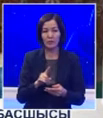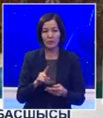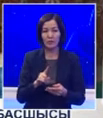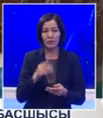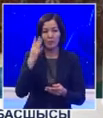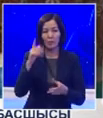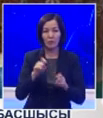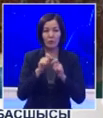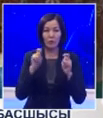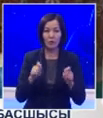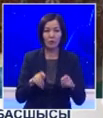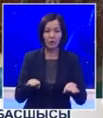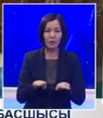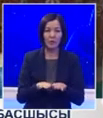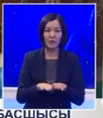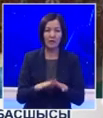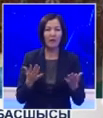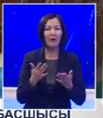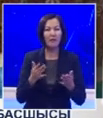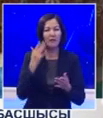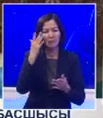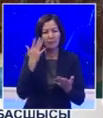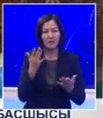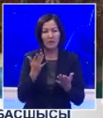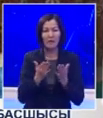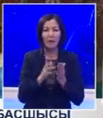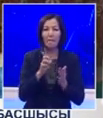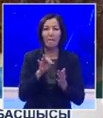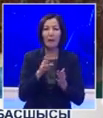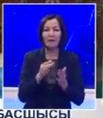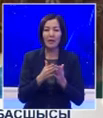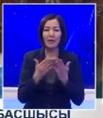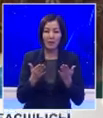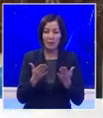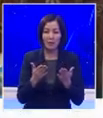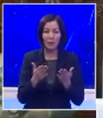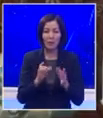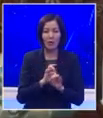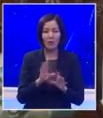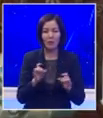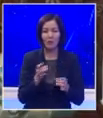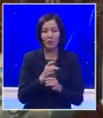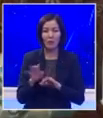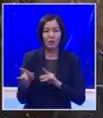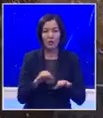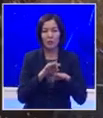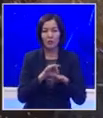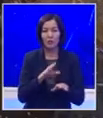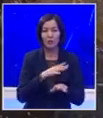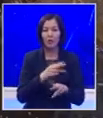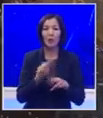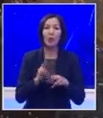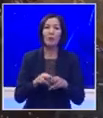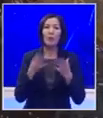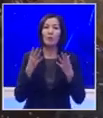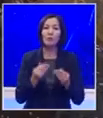ашығымен көрсетіп, ол не мағына береді, жаңа бата беру, соң бәрін ұйымдастырып, осындай мерекелік шара өткізіп отырмыз. Бұл күннің